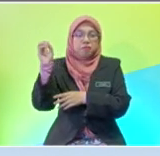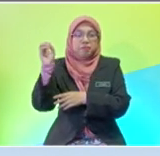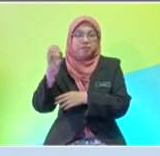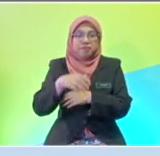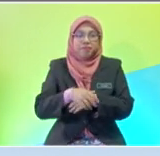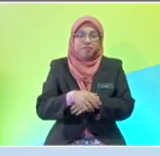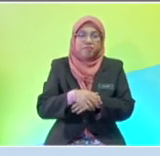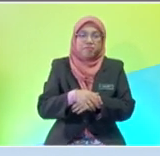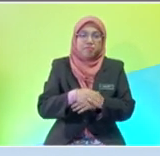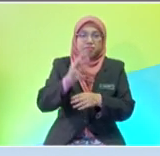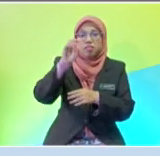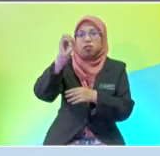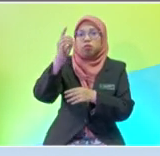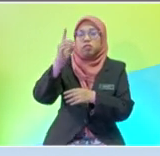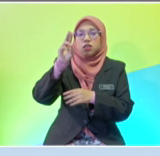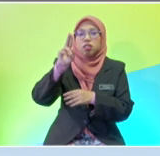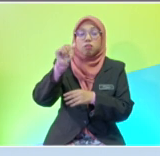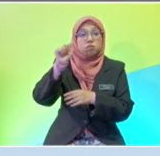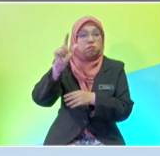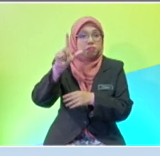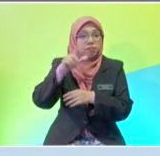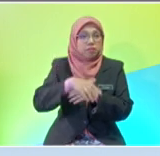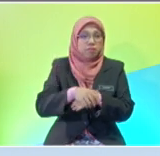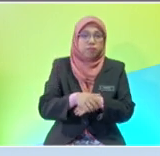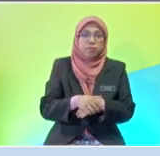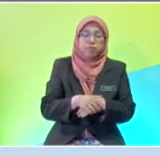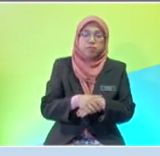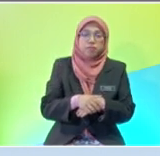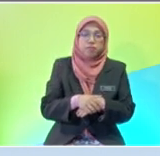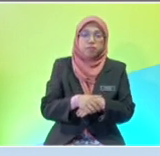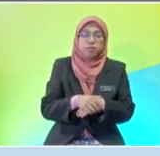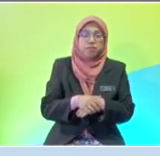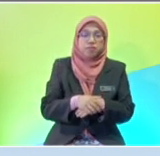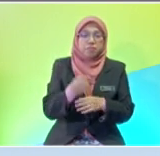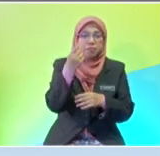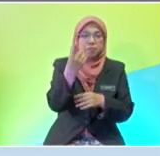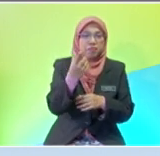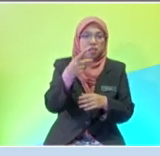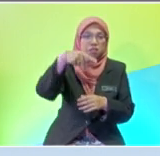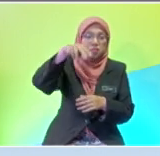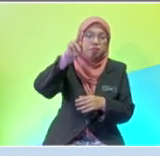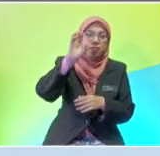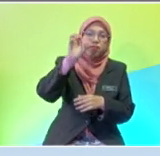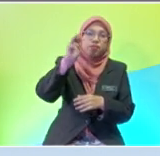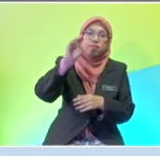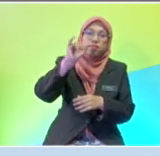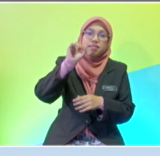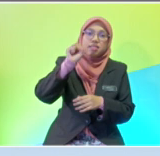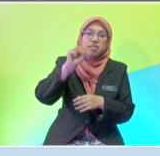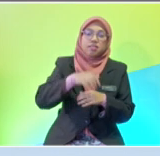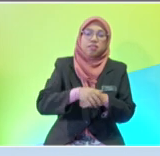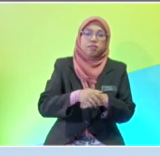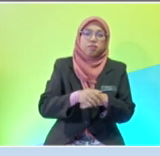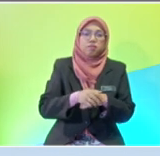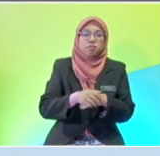modal 1 3 4 400 dan belanja perbaikan premis 2000 dan